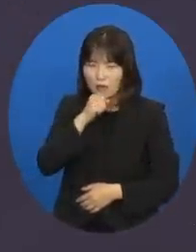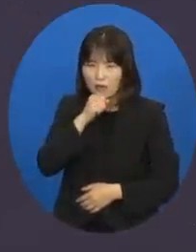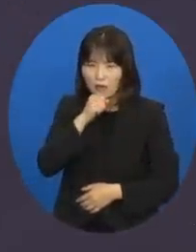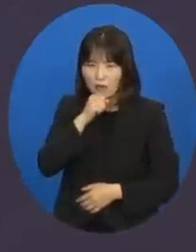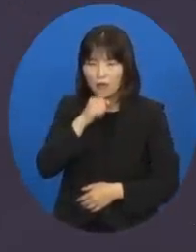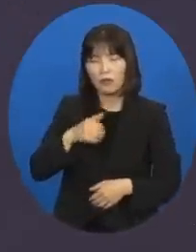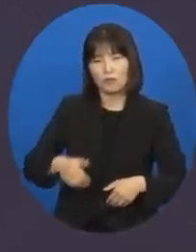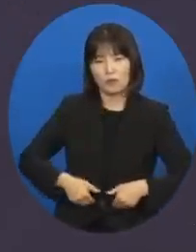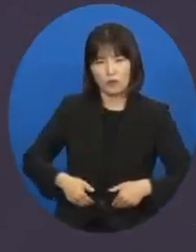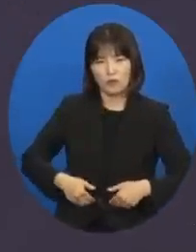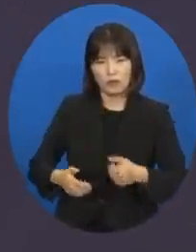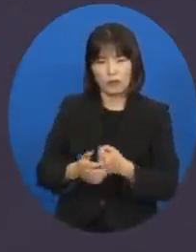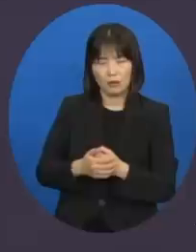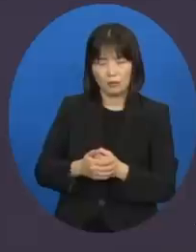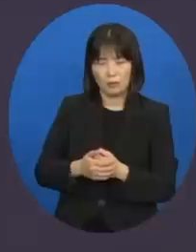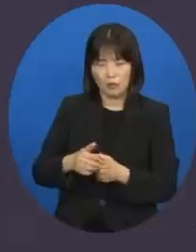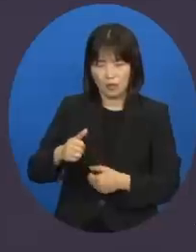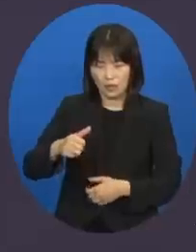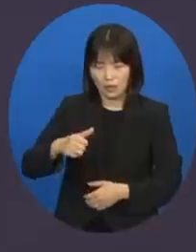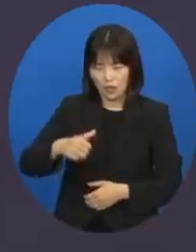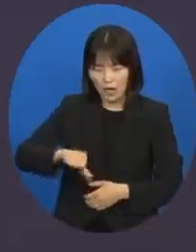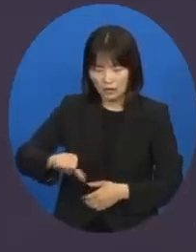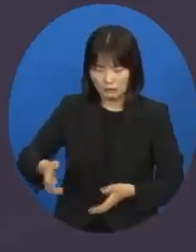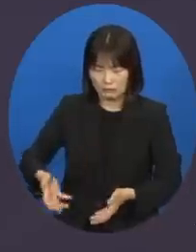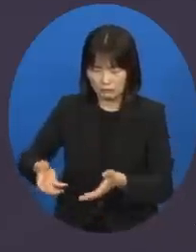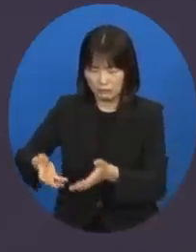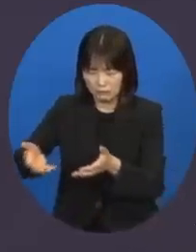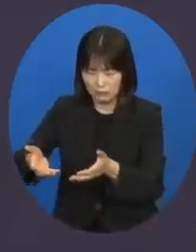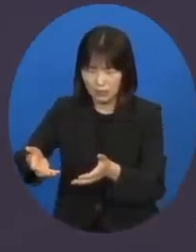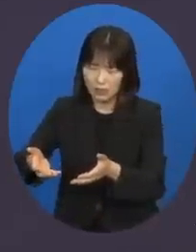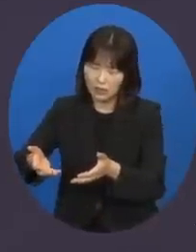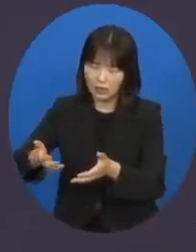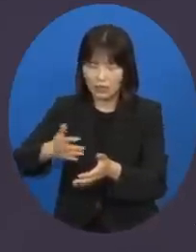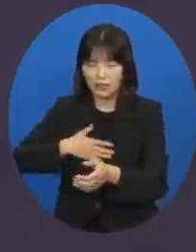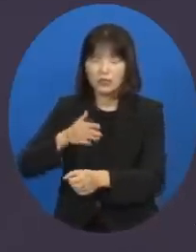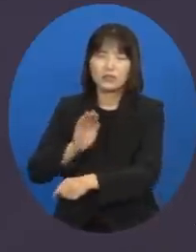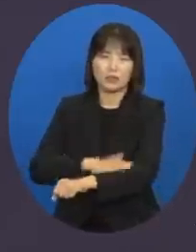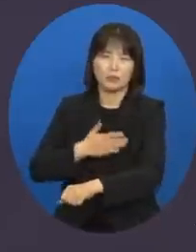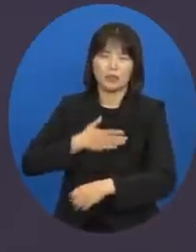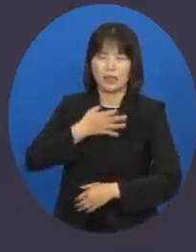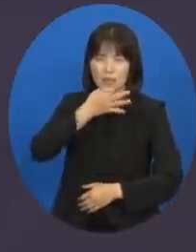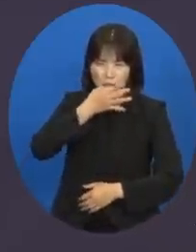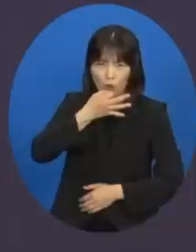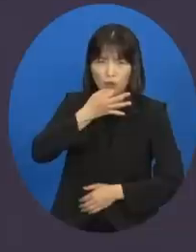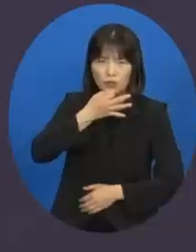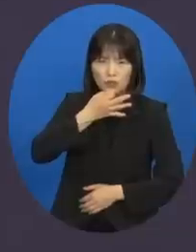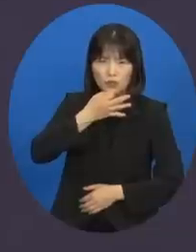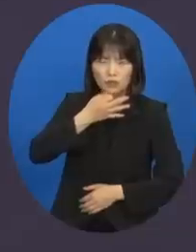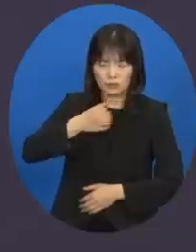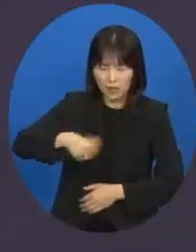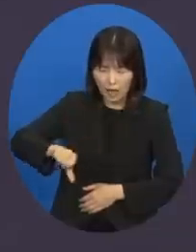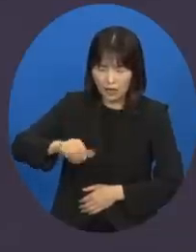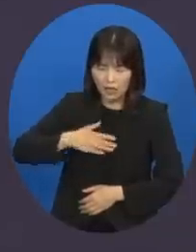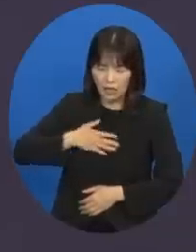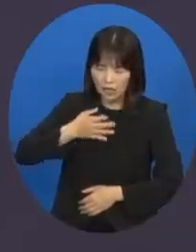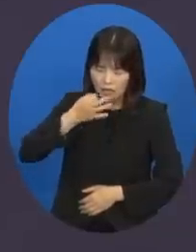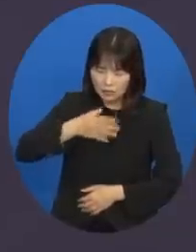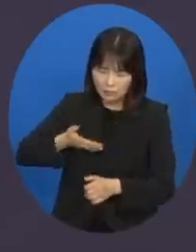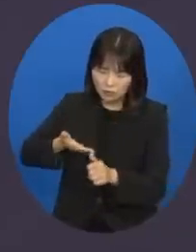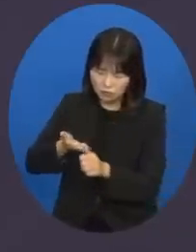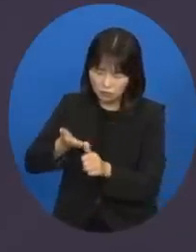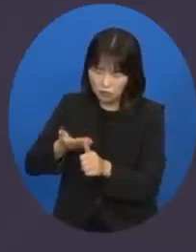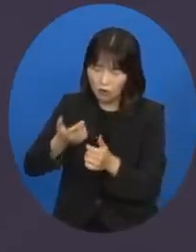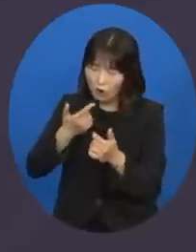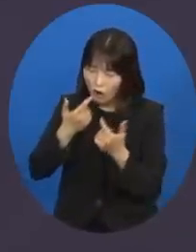같아서 내가 잘못했습니다. 내가 너무 욕심을 부렸습니다. 아이를 내가 너무 힘들게 한 것 같습니다 라고 하면서 이제